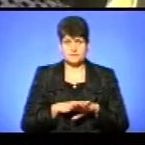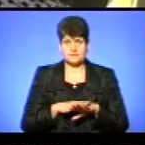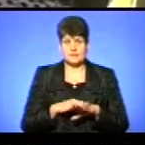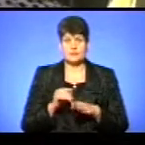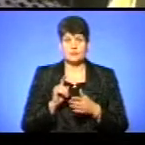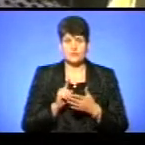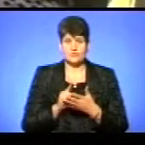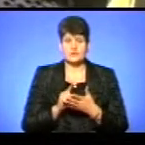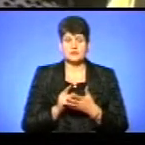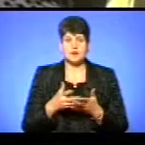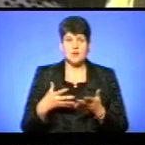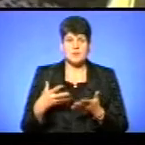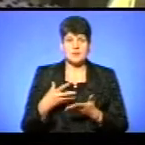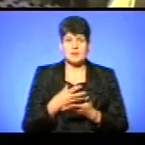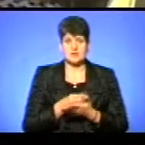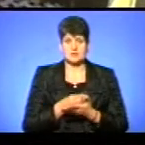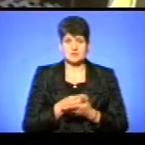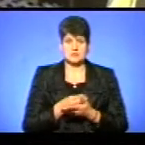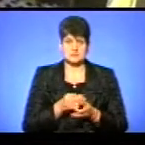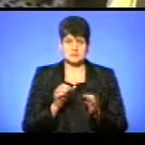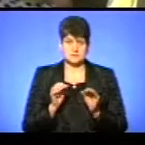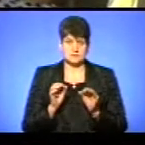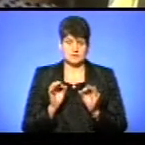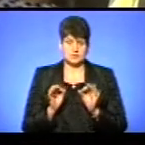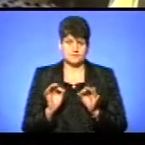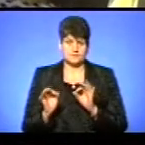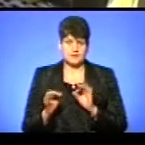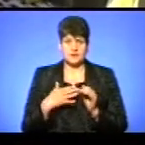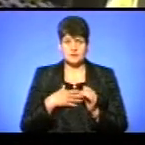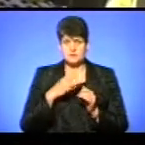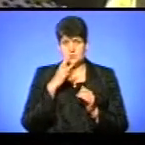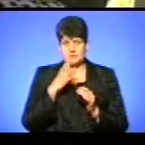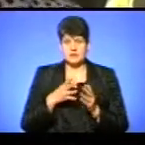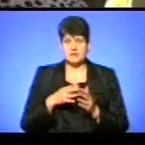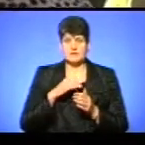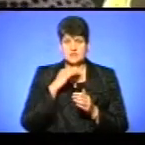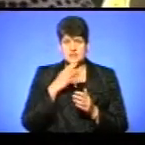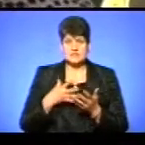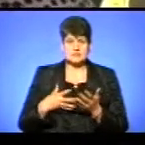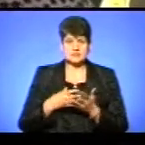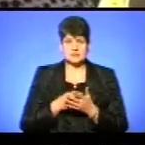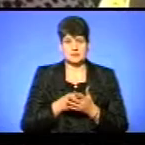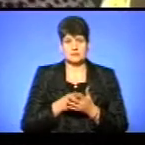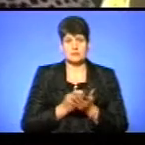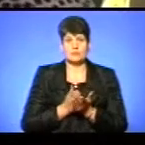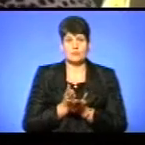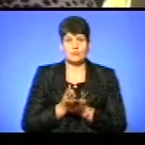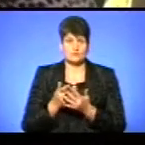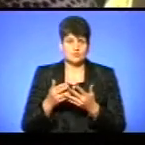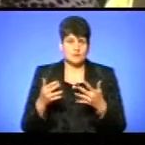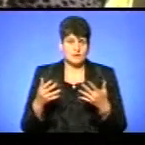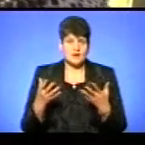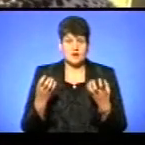повинна оплачуватися більш гідно. Нашої зарплатні вистачає тільки поплатити комунальні платежі, а нам ще